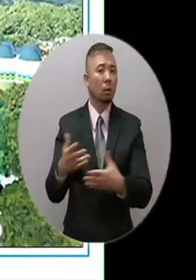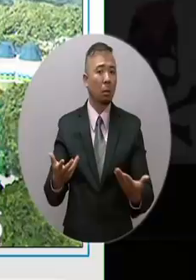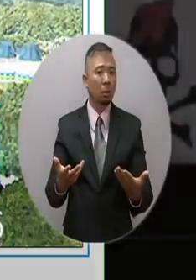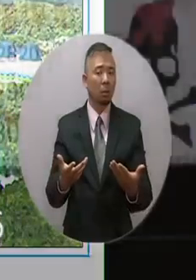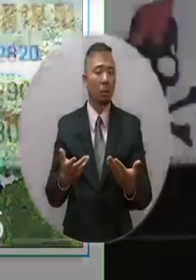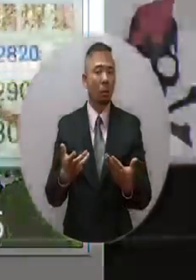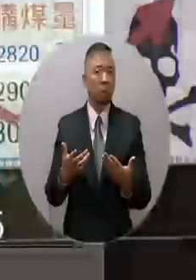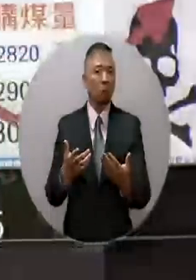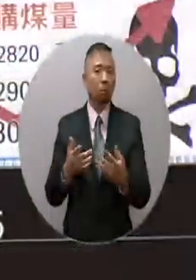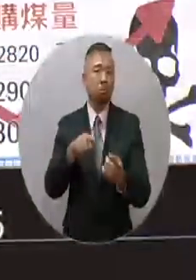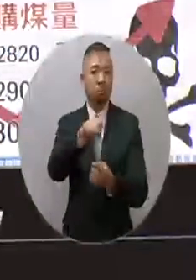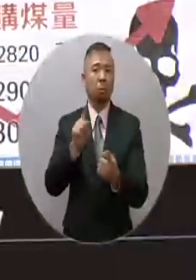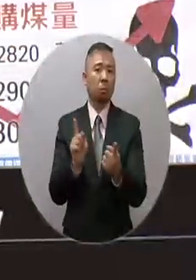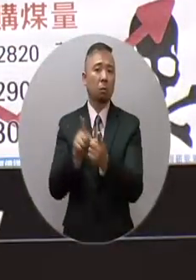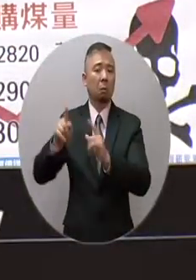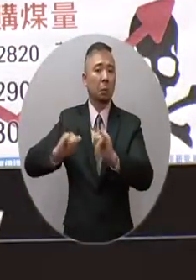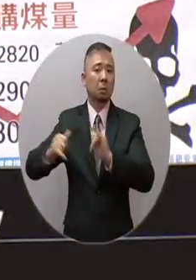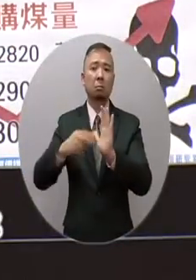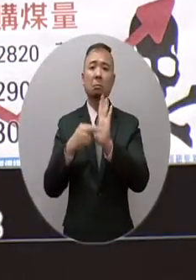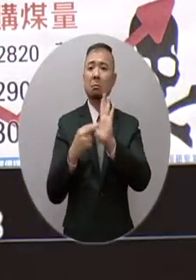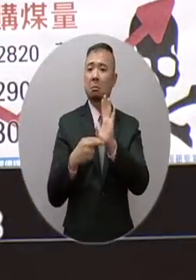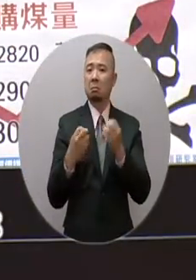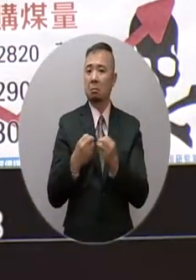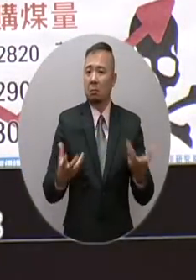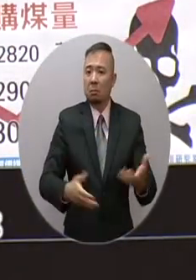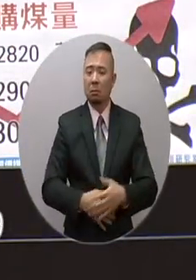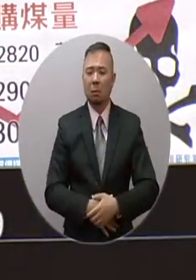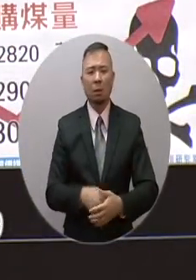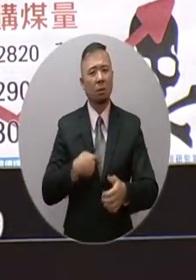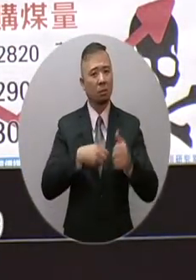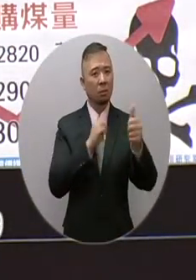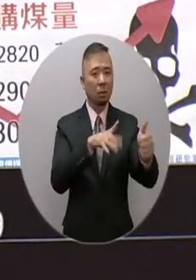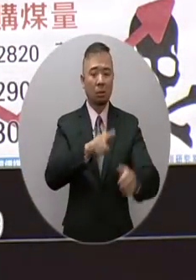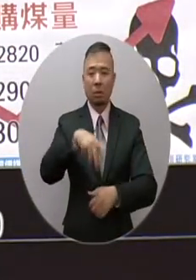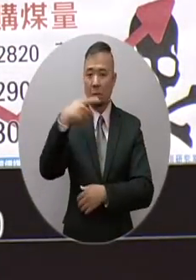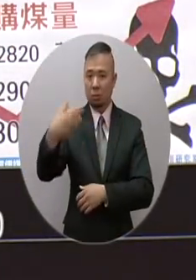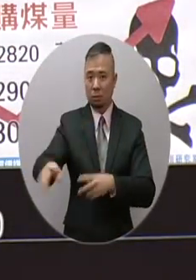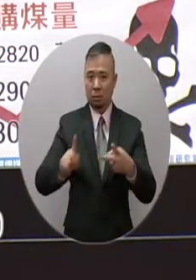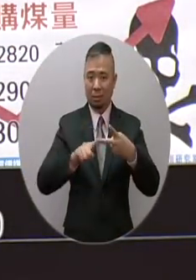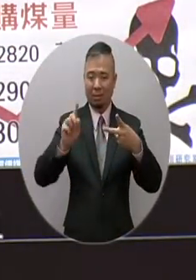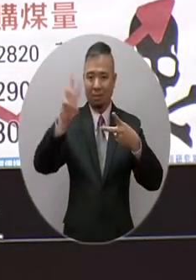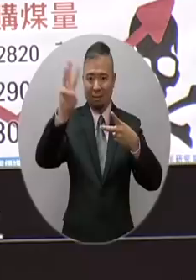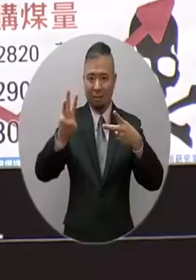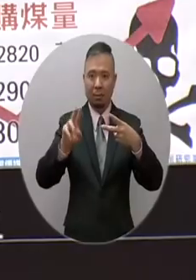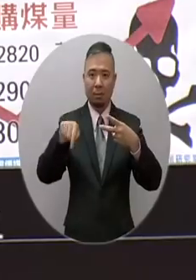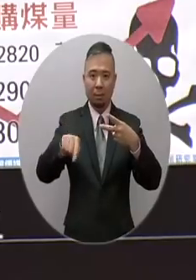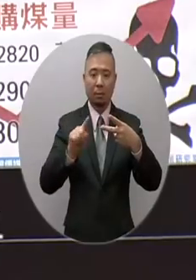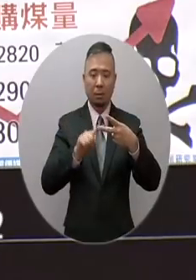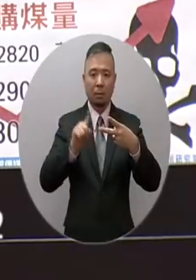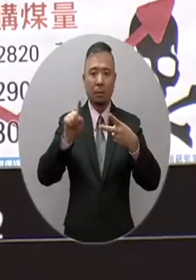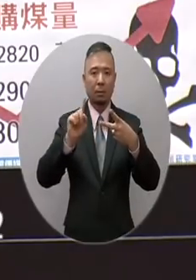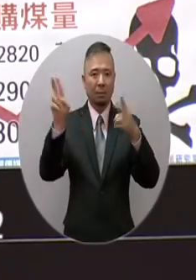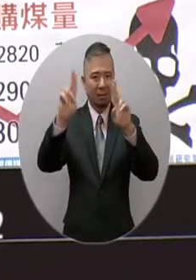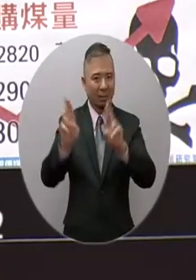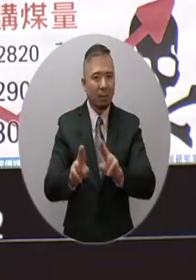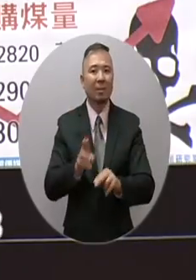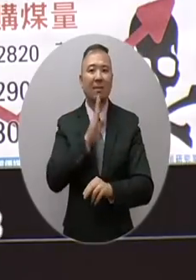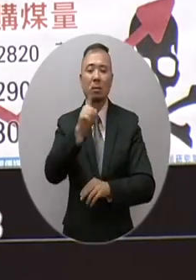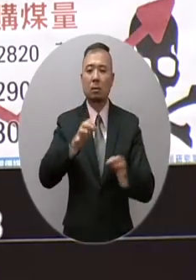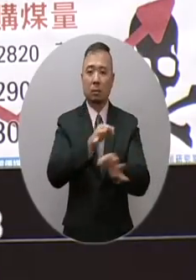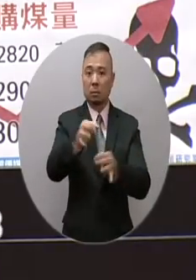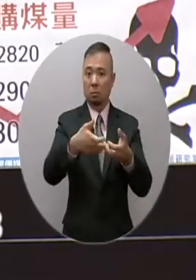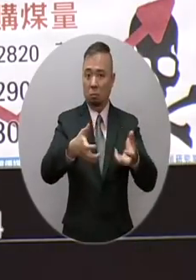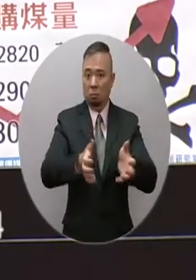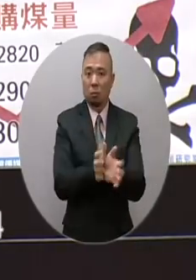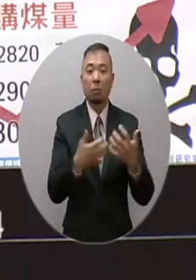对人民交代？你变成了我跟你说哈，水跟电是经济部的责任，也是经济部的问题，对不对？